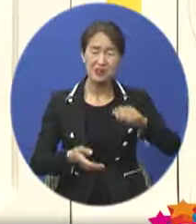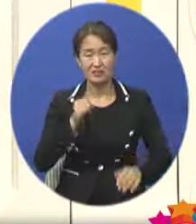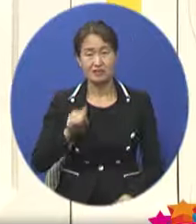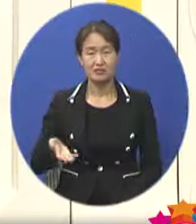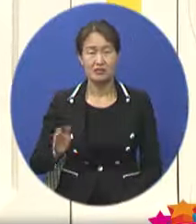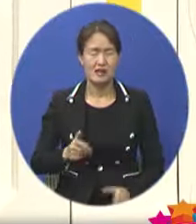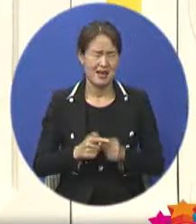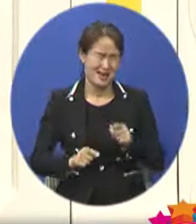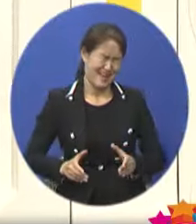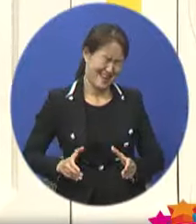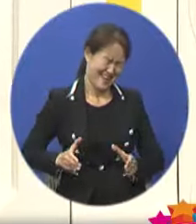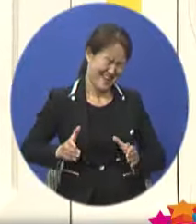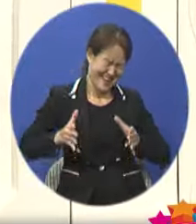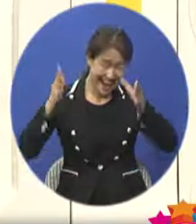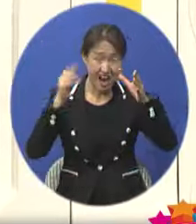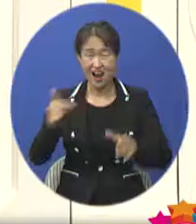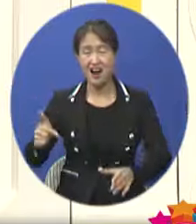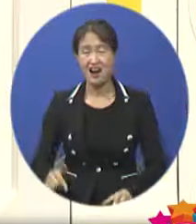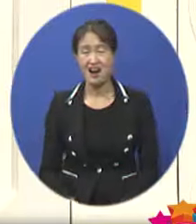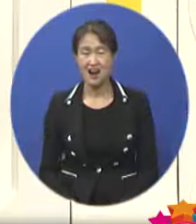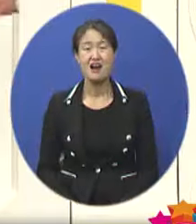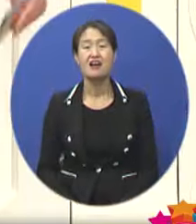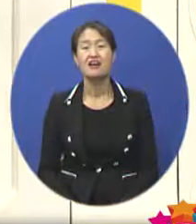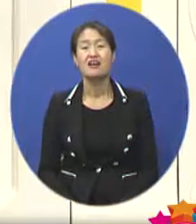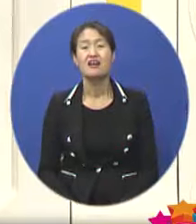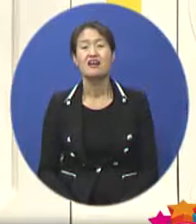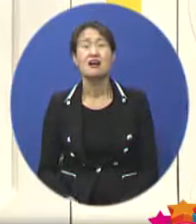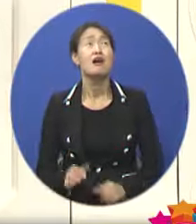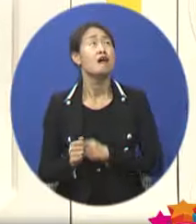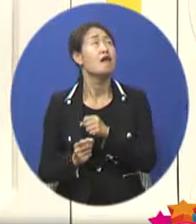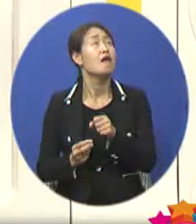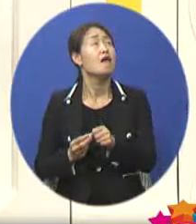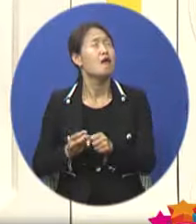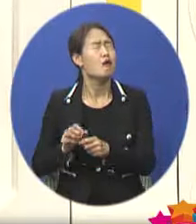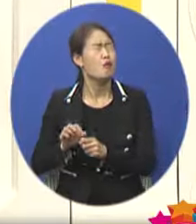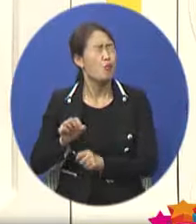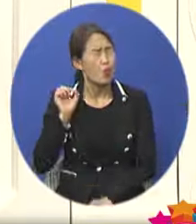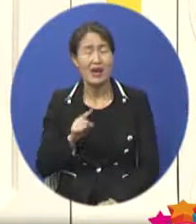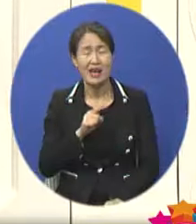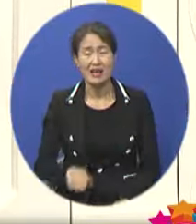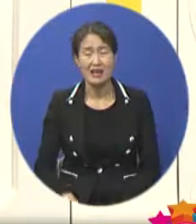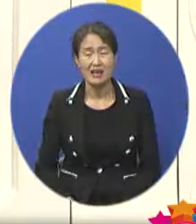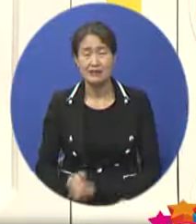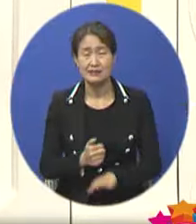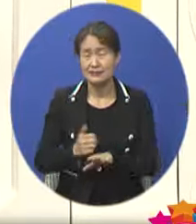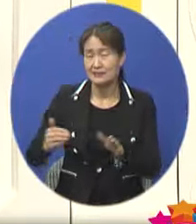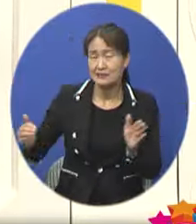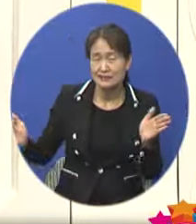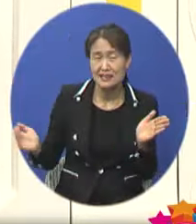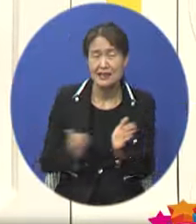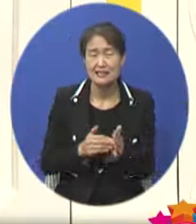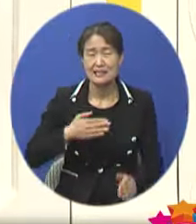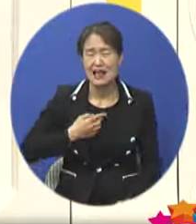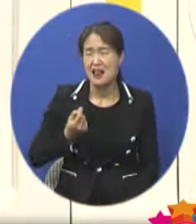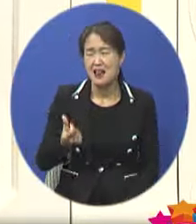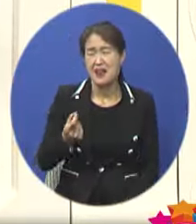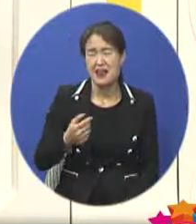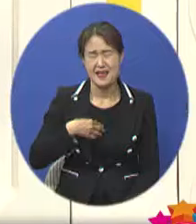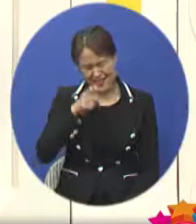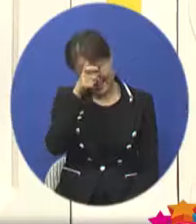제일 큰 나무요. 네, 제일 큰 나무. 큰 나무인데 예. 몇십 년 된 큰 나무인데도 끝까지 적은 나무라고 이기는